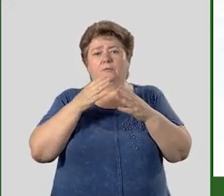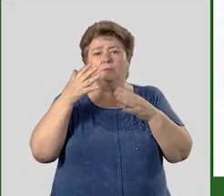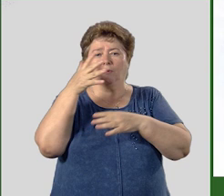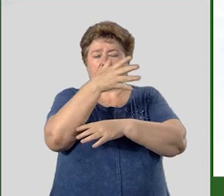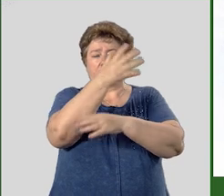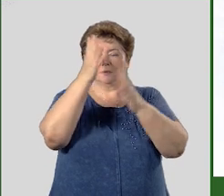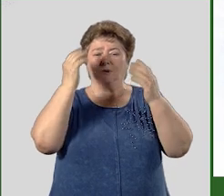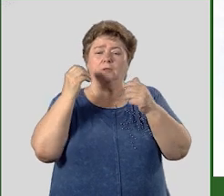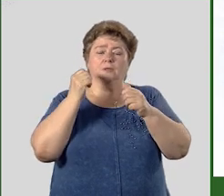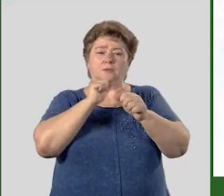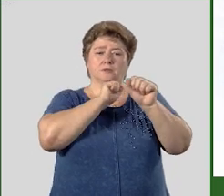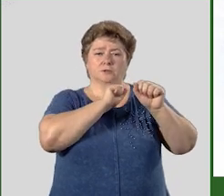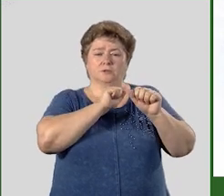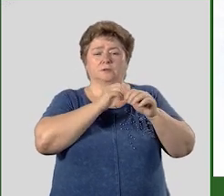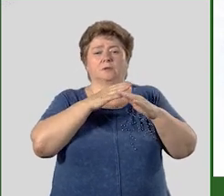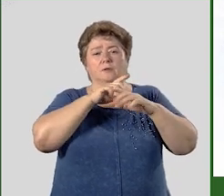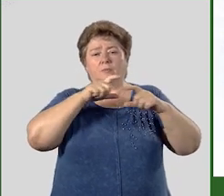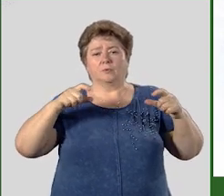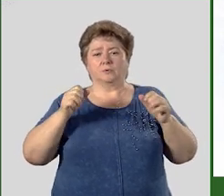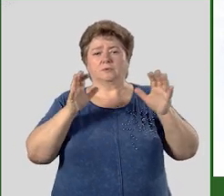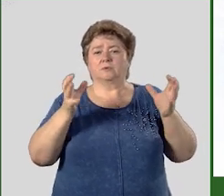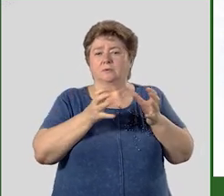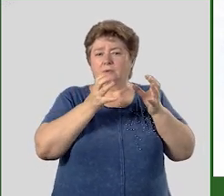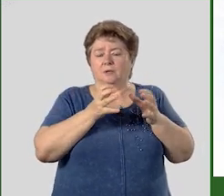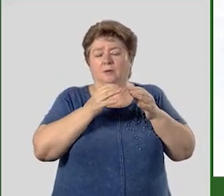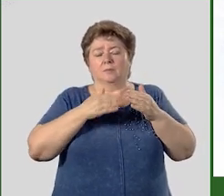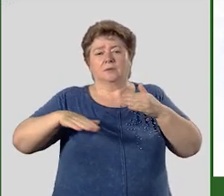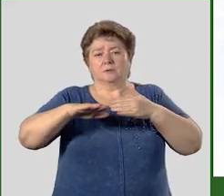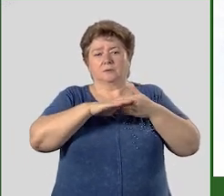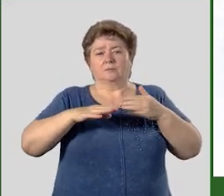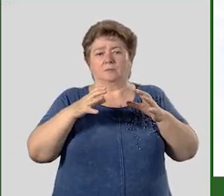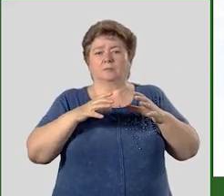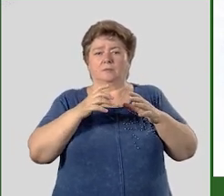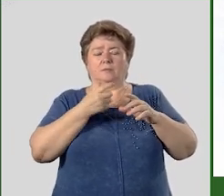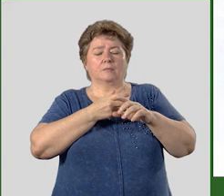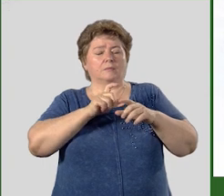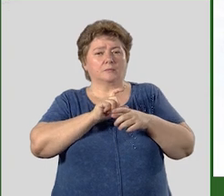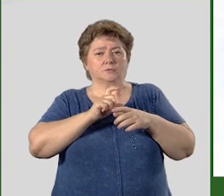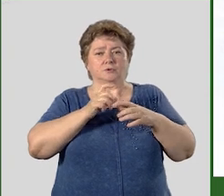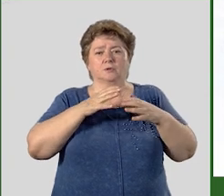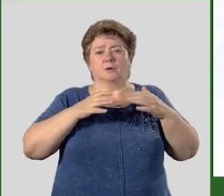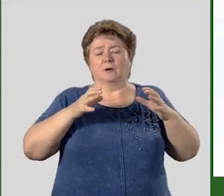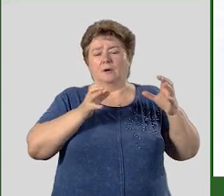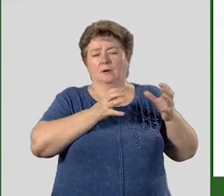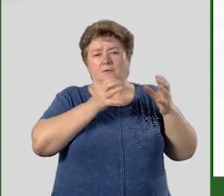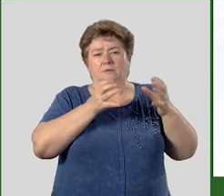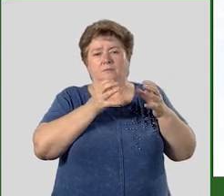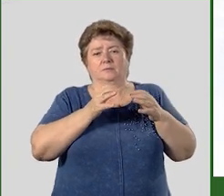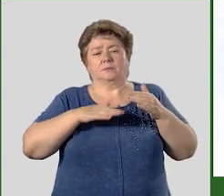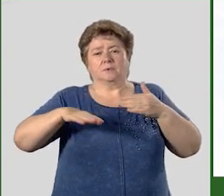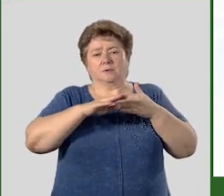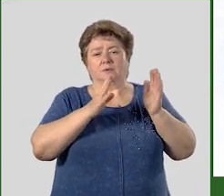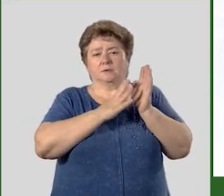лесозащитные полосы и охраняемые территории. Особо охраняемые природные территории занимают